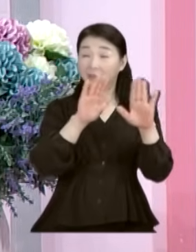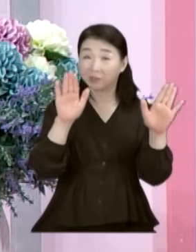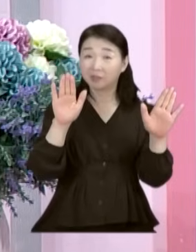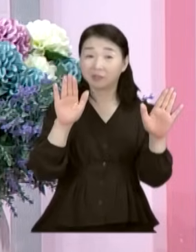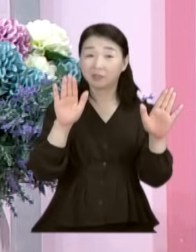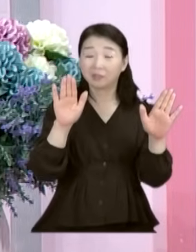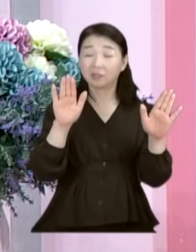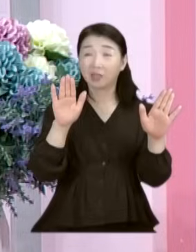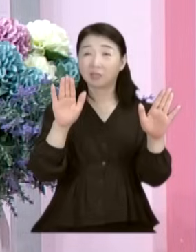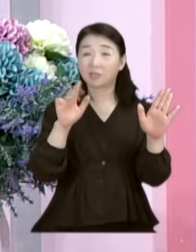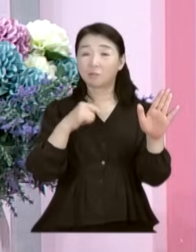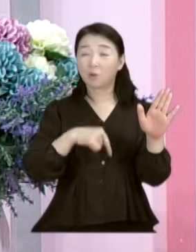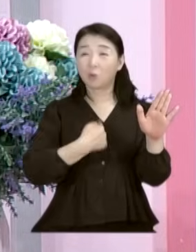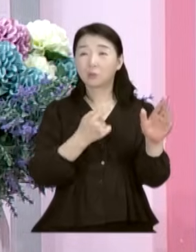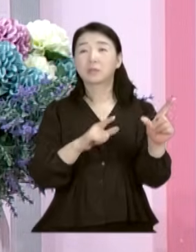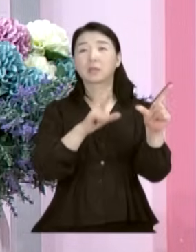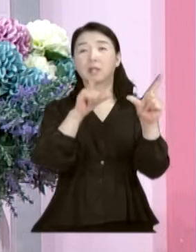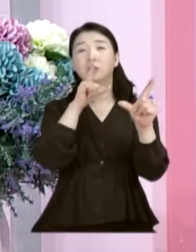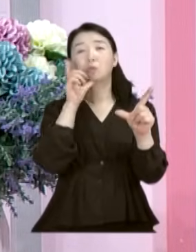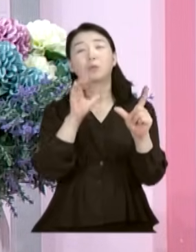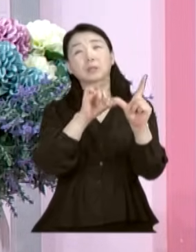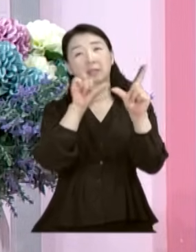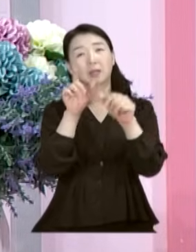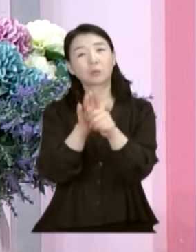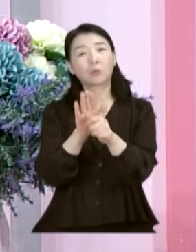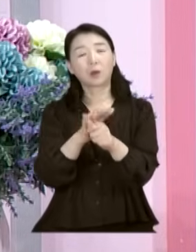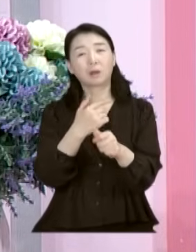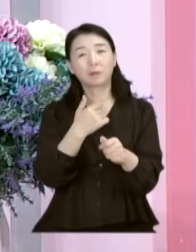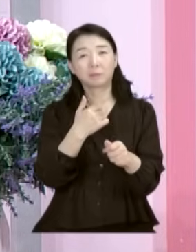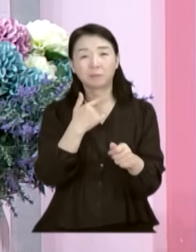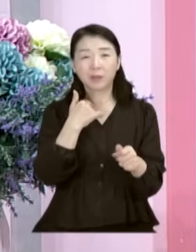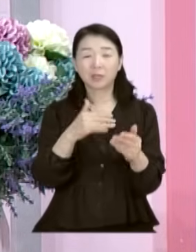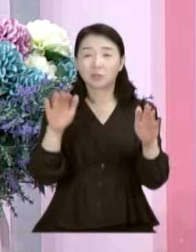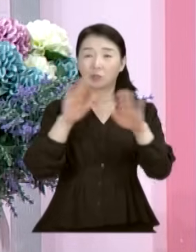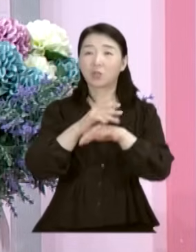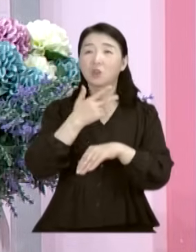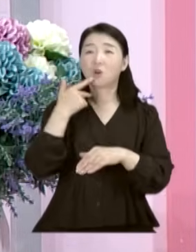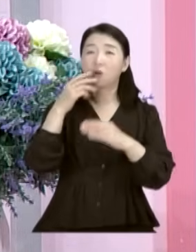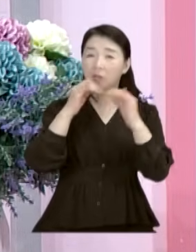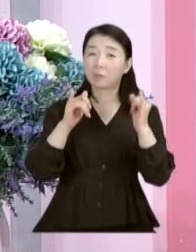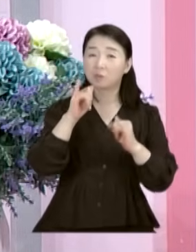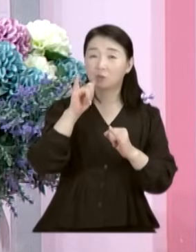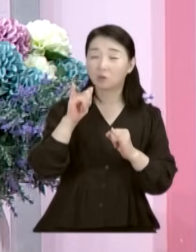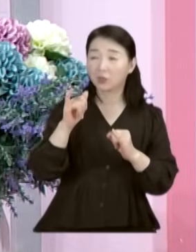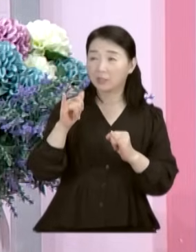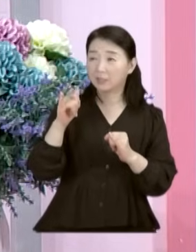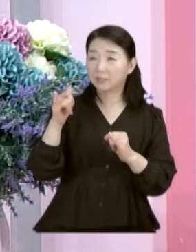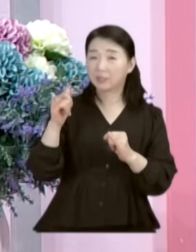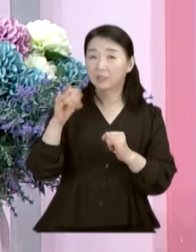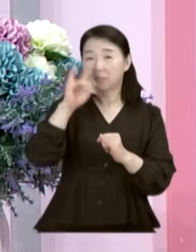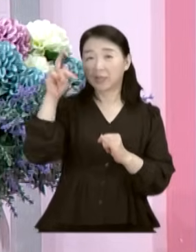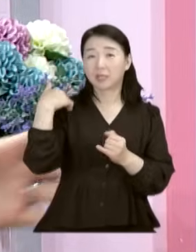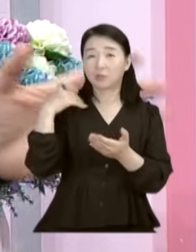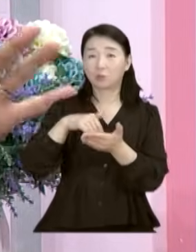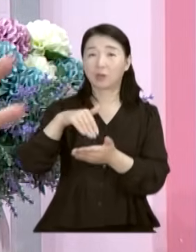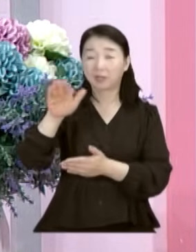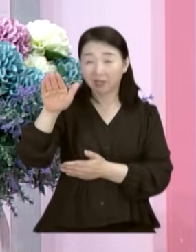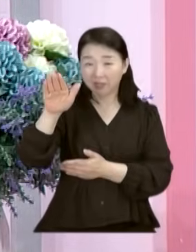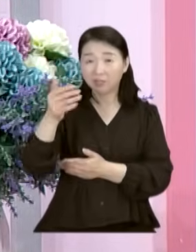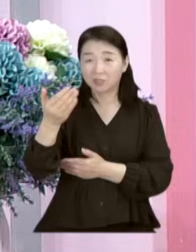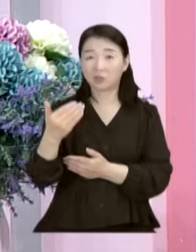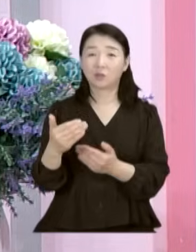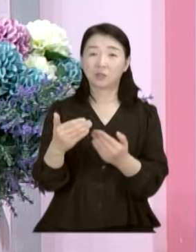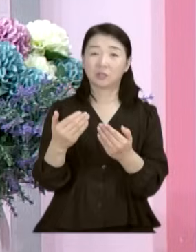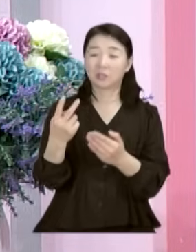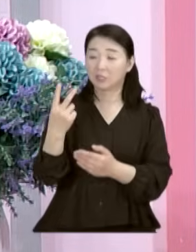낮에는 방충망 쳐드리고 독거노인들 막 도와드리고 저녁때는 영어캠프 자기가 하고 하다가 돌아가기 이틀 전에 아이들이랑